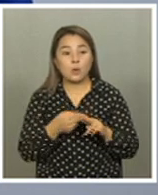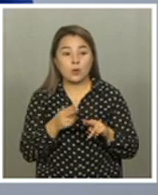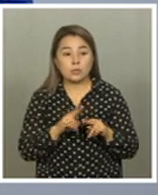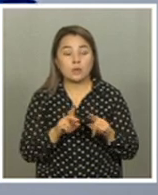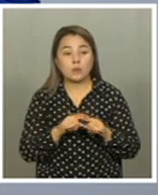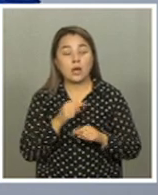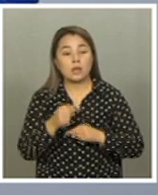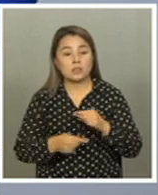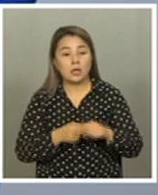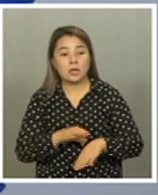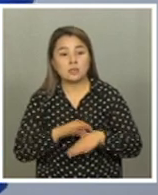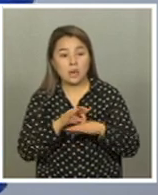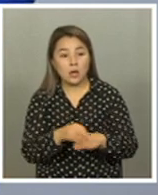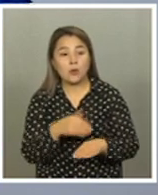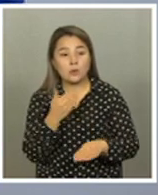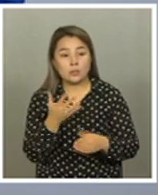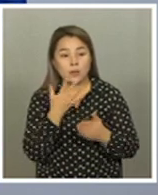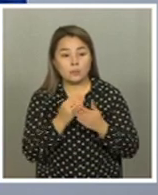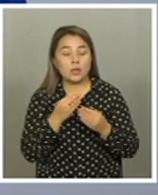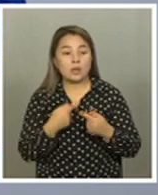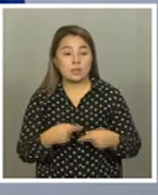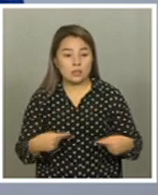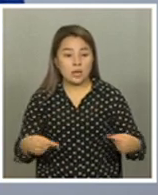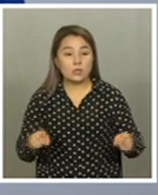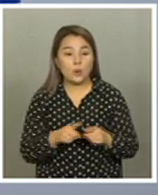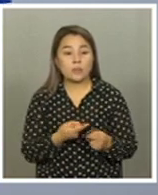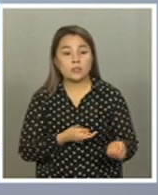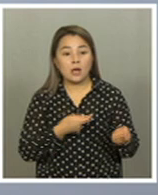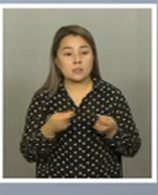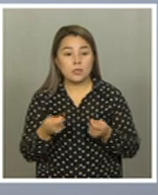арқылы олар заттарды тасымалдайды.